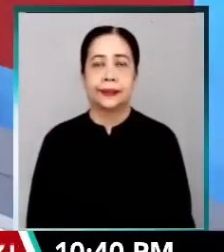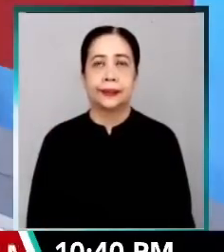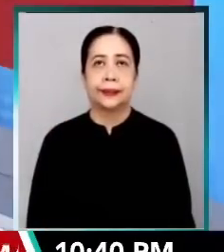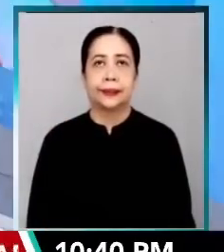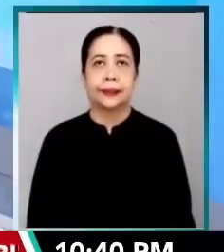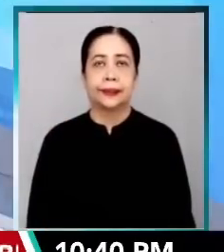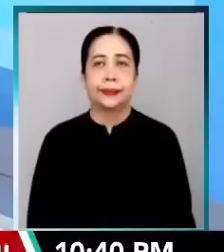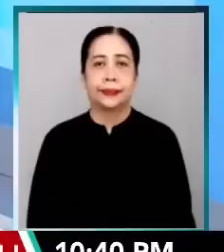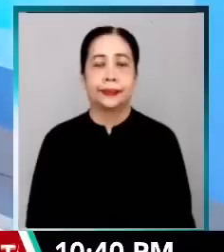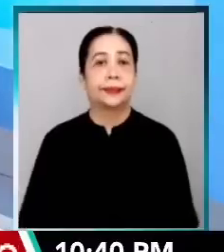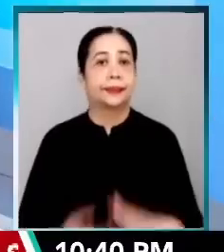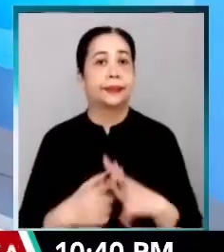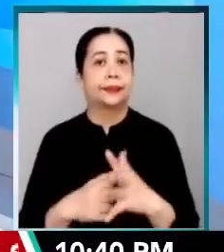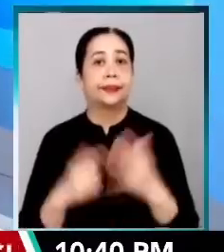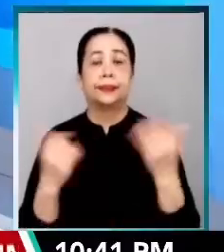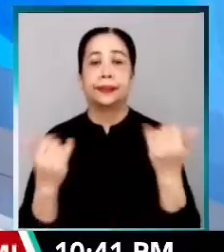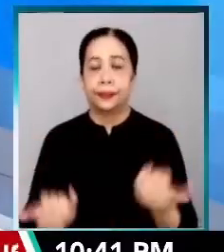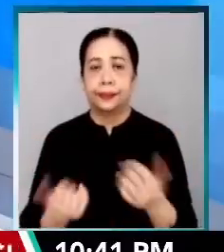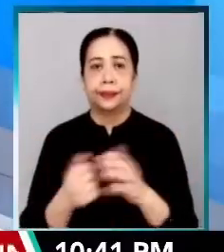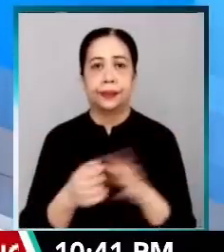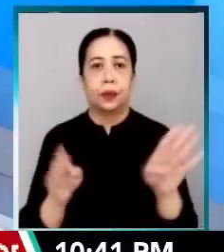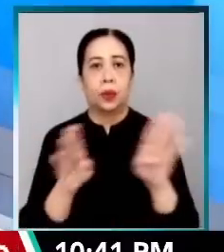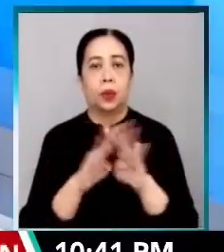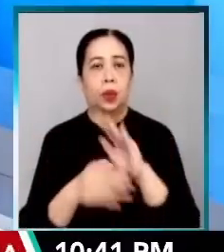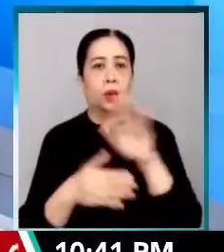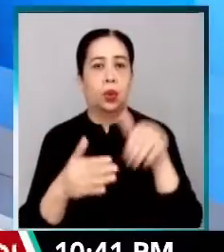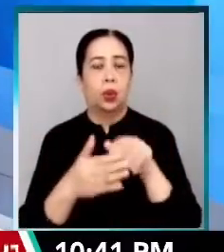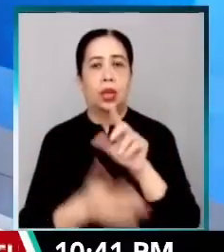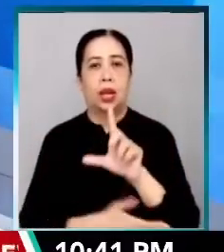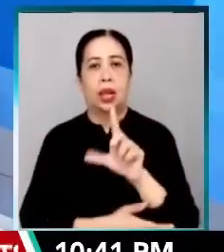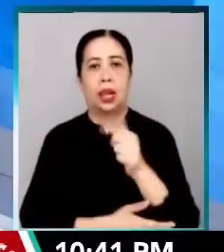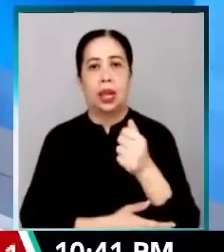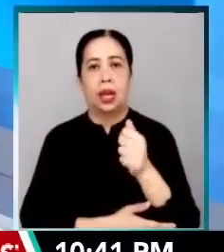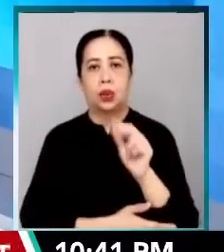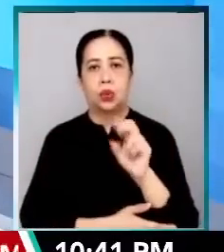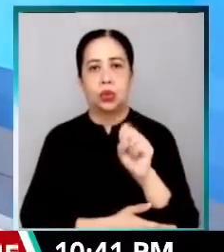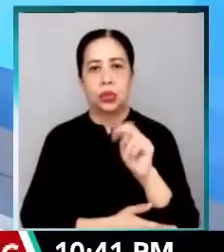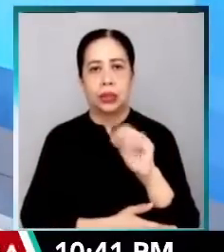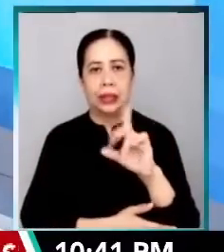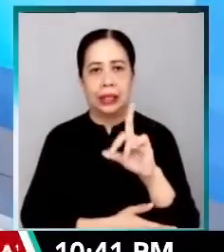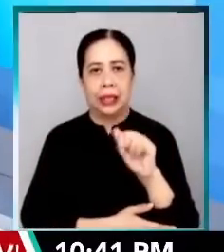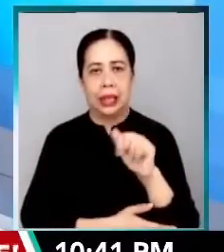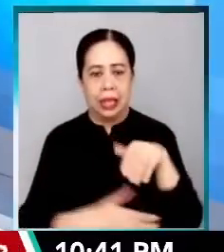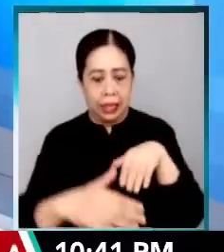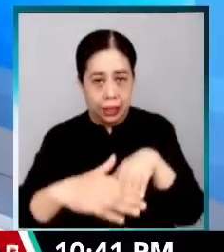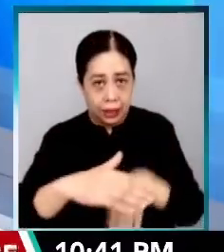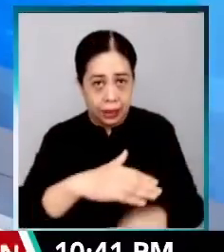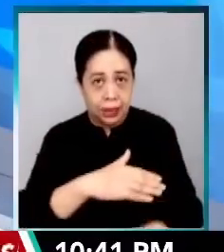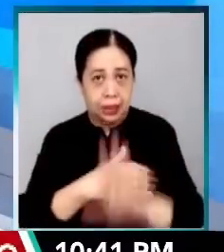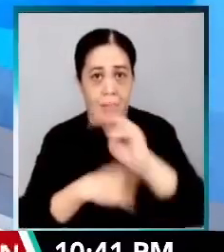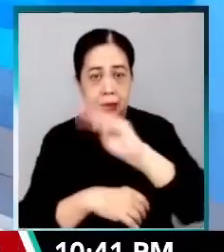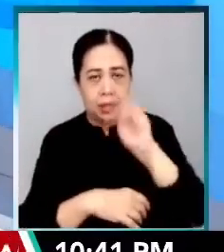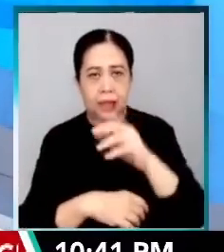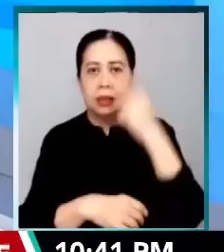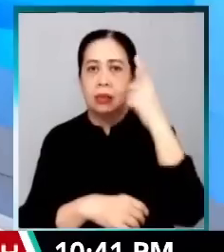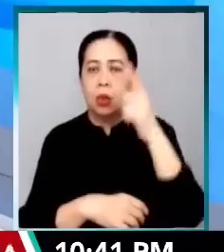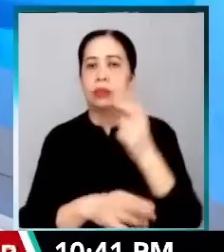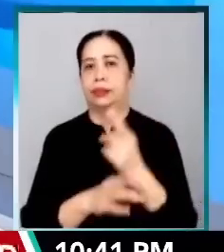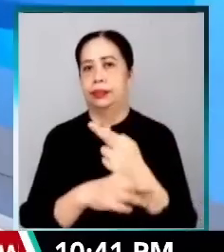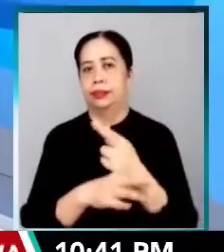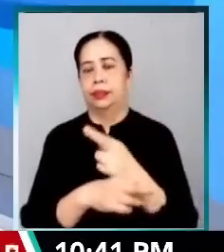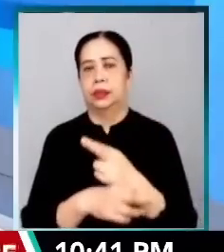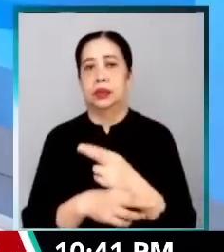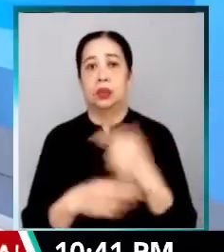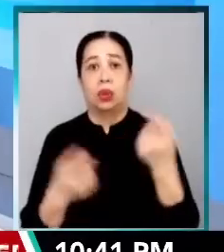Simula ngayong araw, isinara na ang buong Lagusnilad para isailalim sa major repair. Nagresulta yan sa mabigat na daloy ng